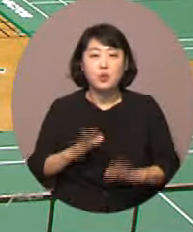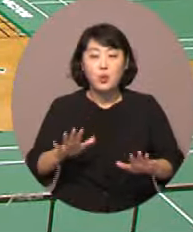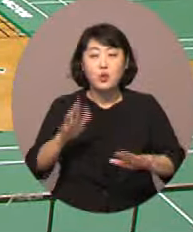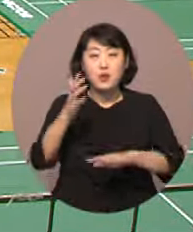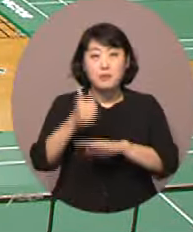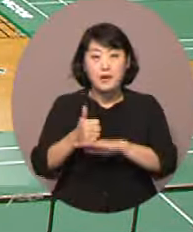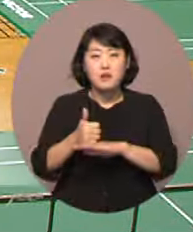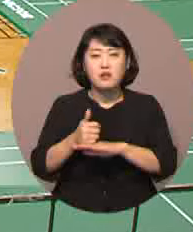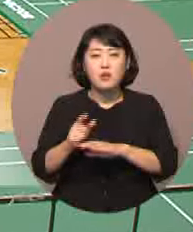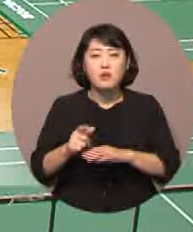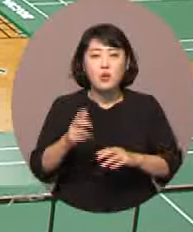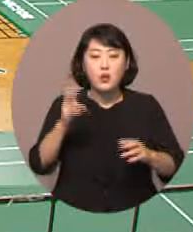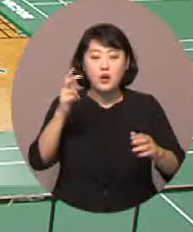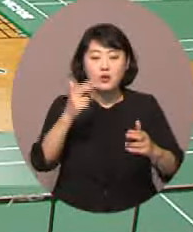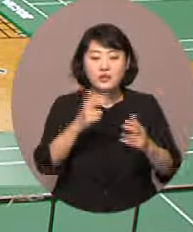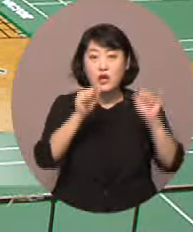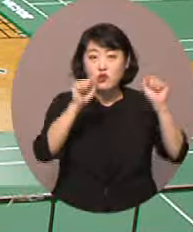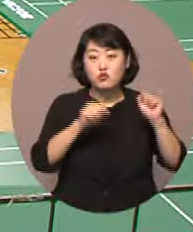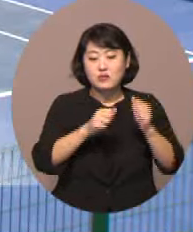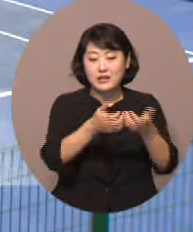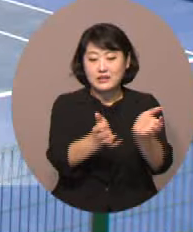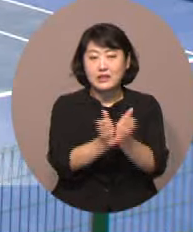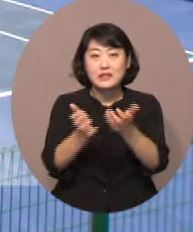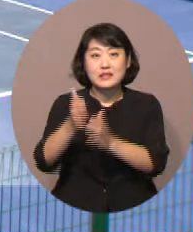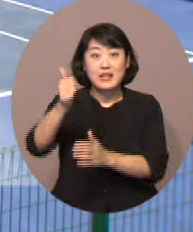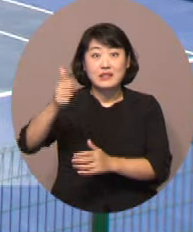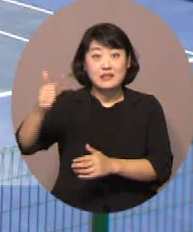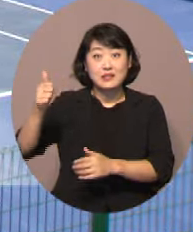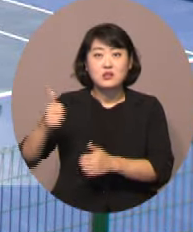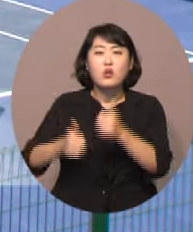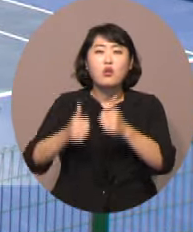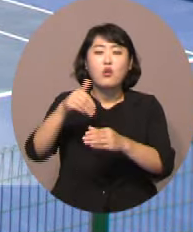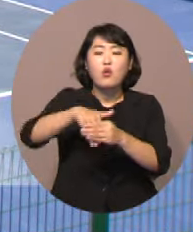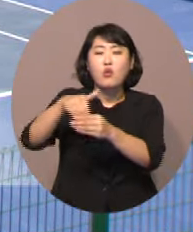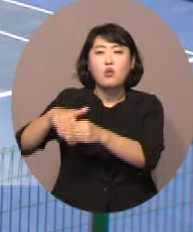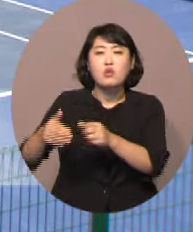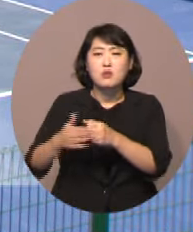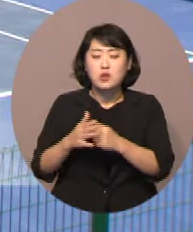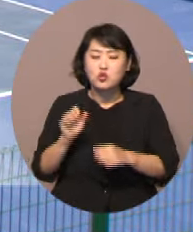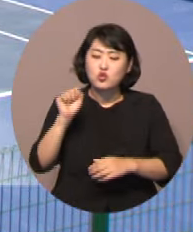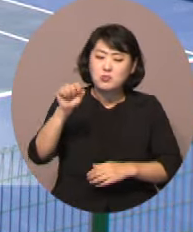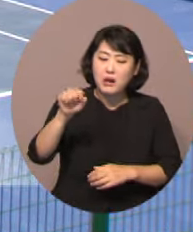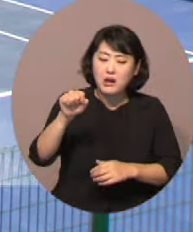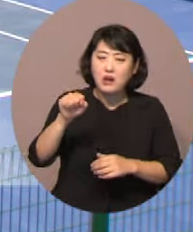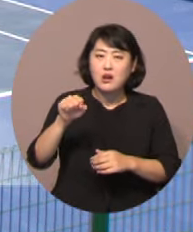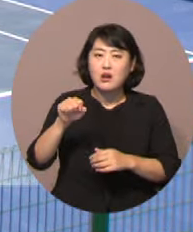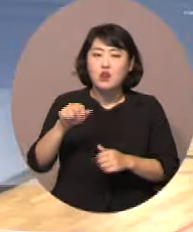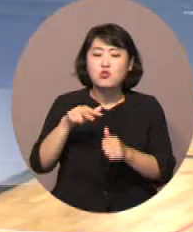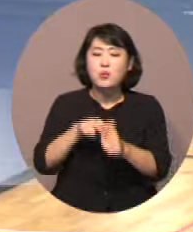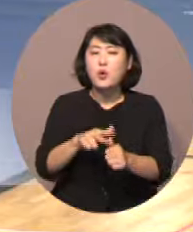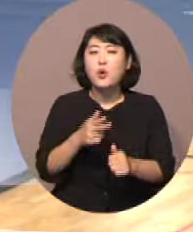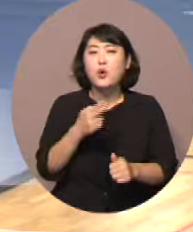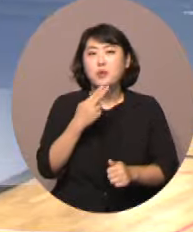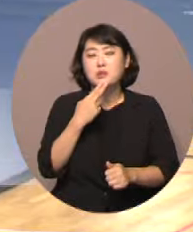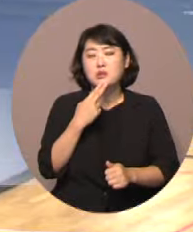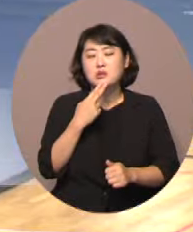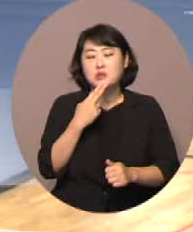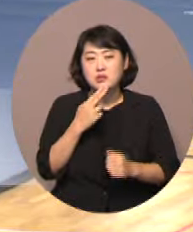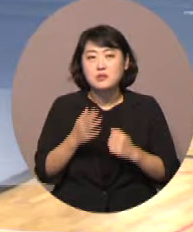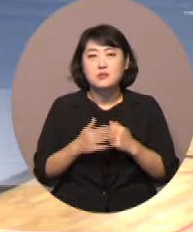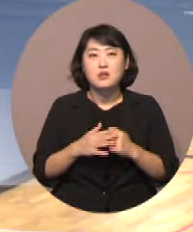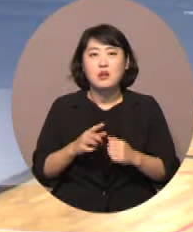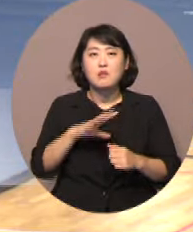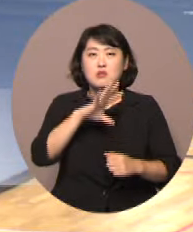체육 단체의 협회장 선거가 일제히 치러지는데 이번 논란 탓에 출마하려는 후보가 없다는 불만도 대전